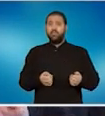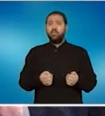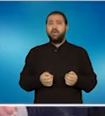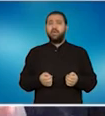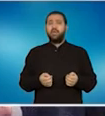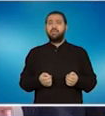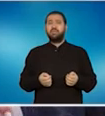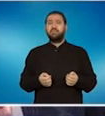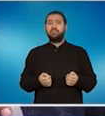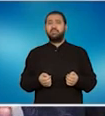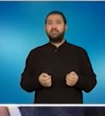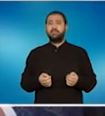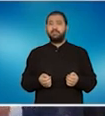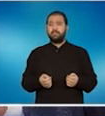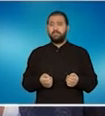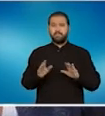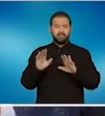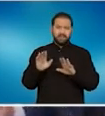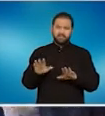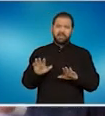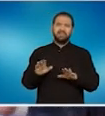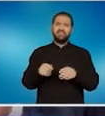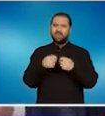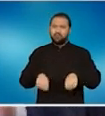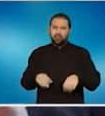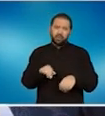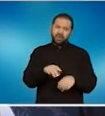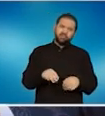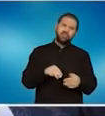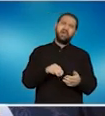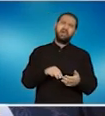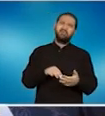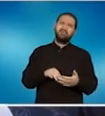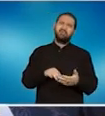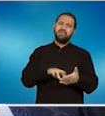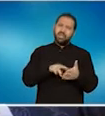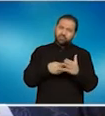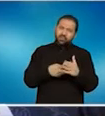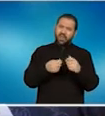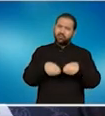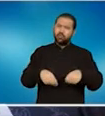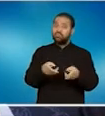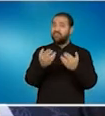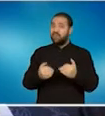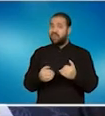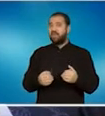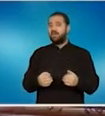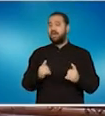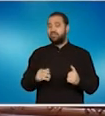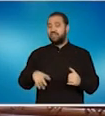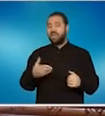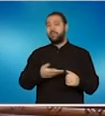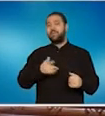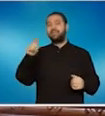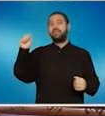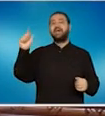câte cineva care, părinte, nu știu ce problemă, lăsa baltă tot, se ducea, rezolva problema și după aceea venea. Acesta era Părintele Galeriu. Ce a